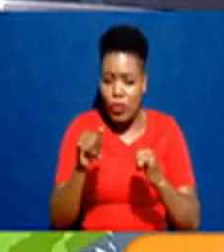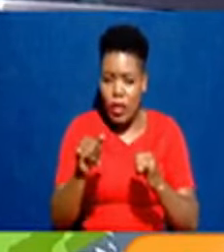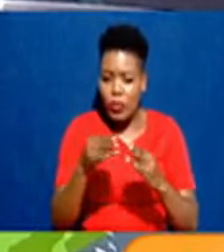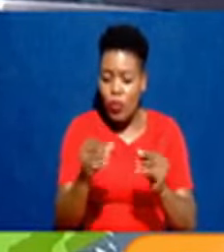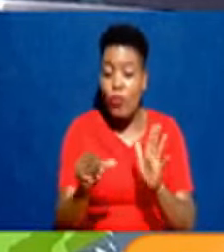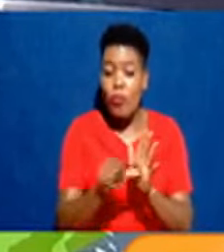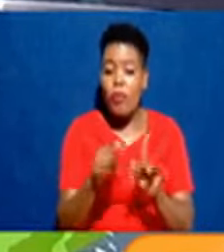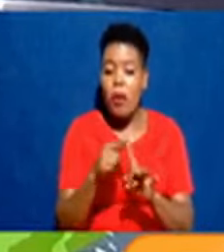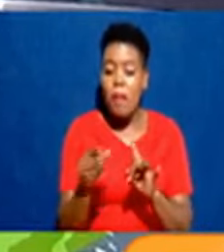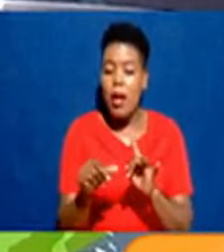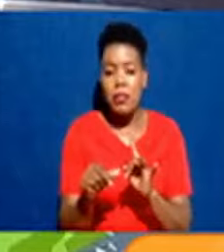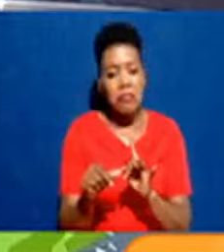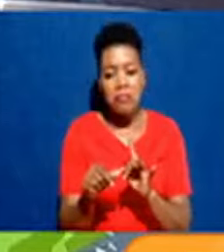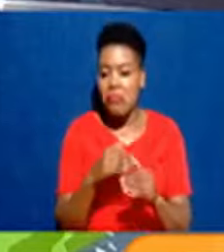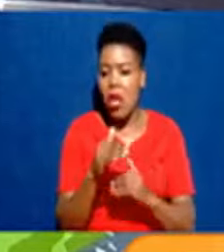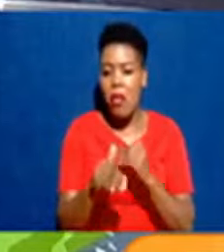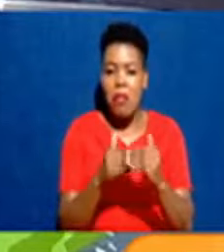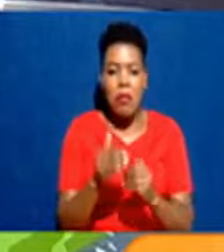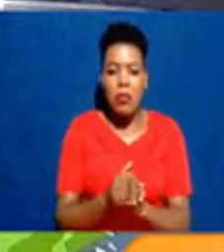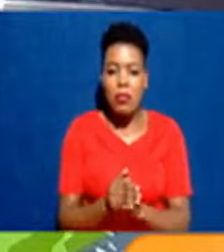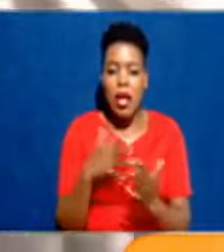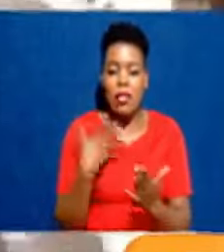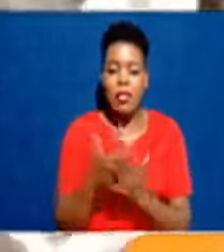Crispin Otieno ana maelezo zaidi.